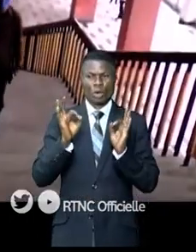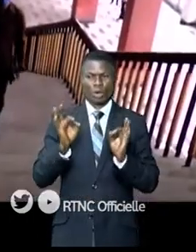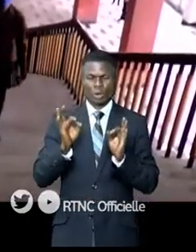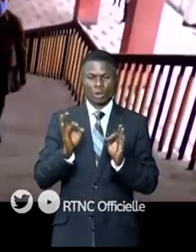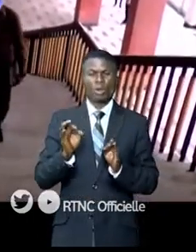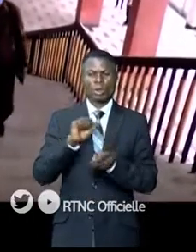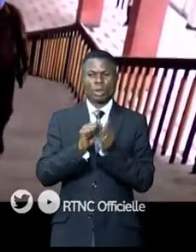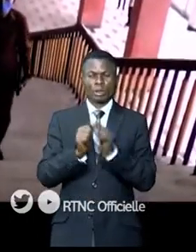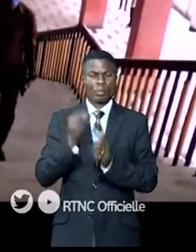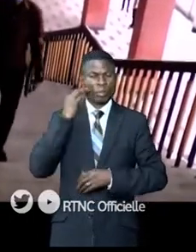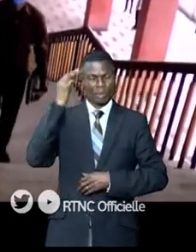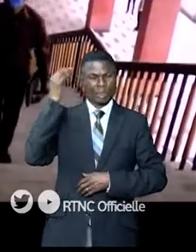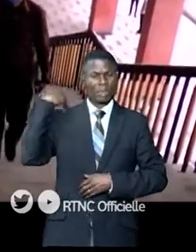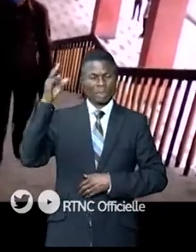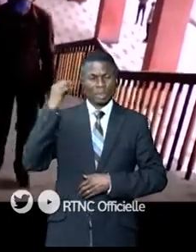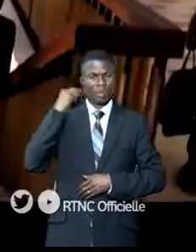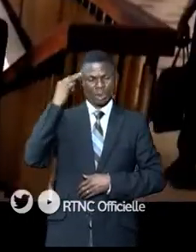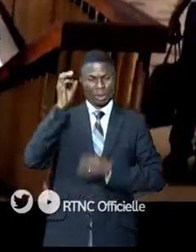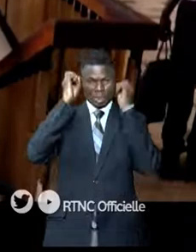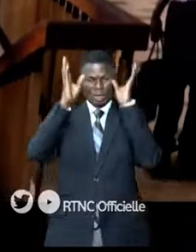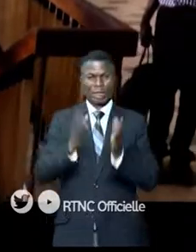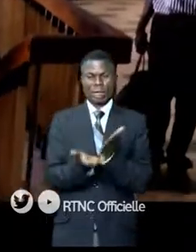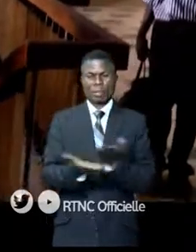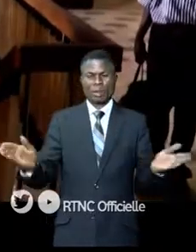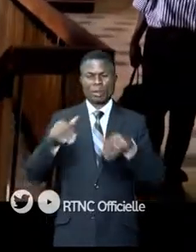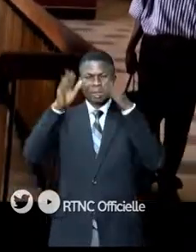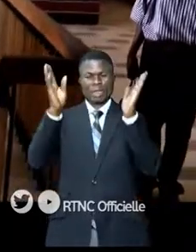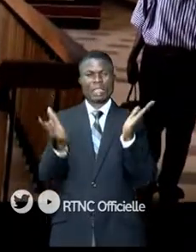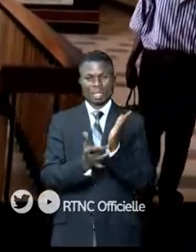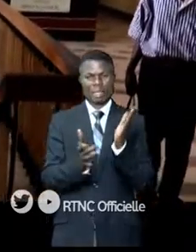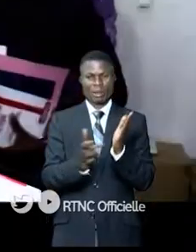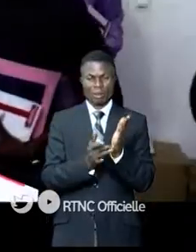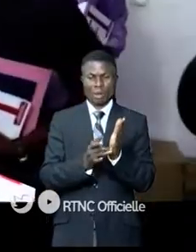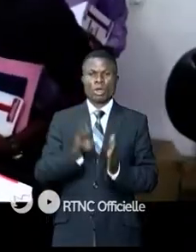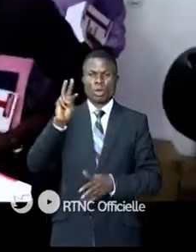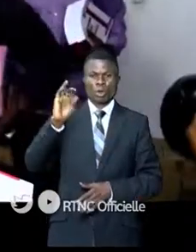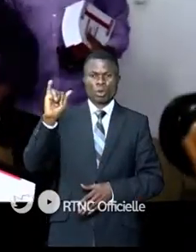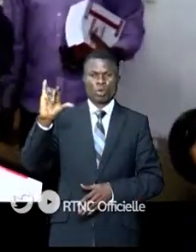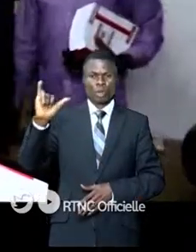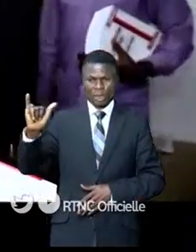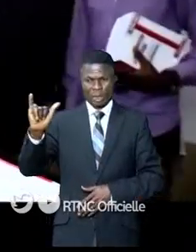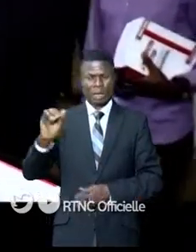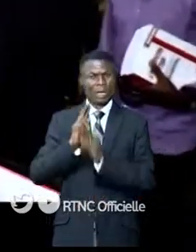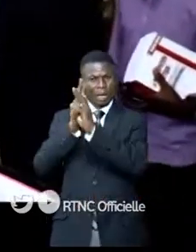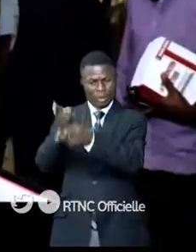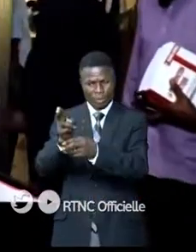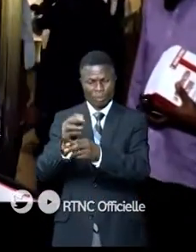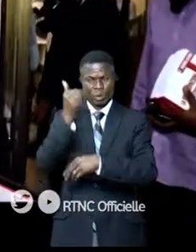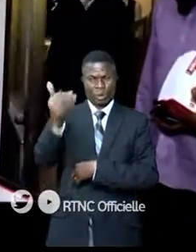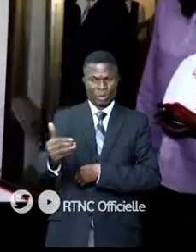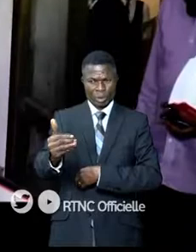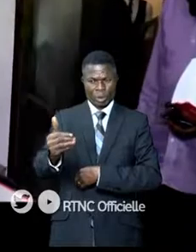à laquelle le ministre d'État, ministre de l'enseignement primaire, secondaire et technique, Willy Bakonga Willima, va répondre devant